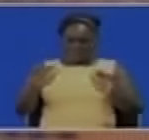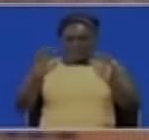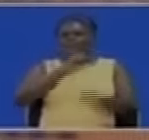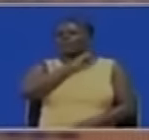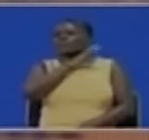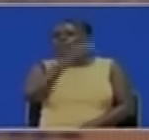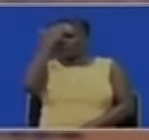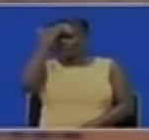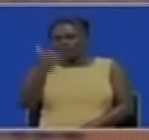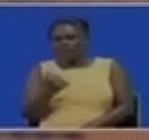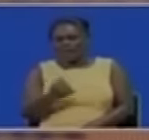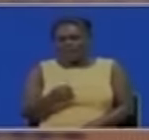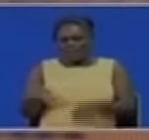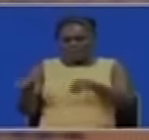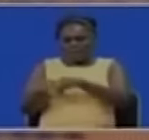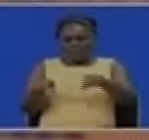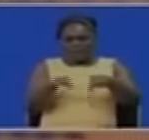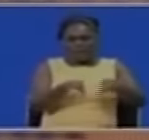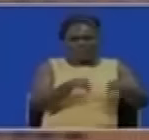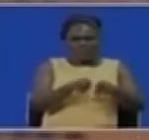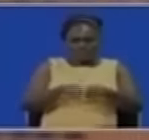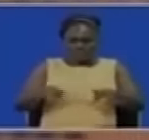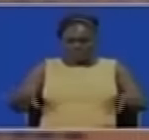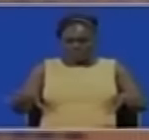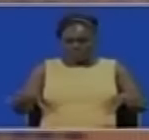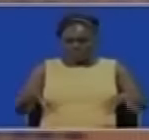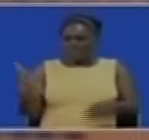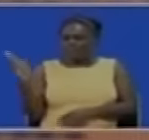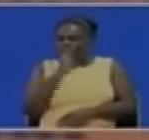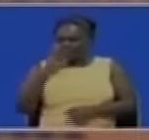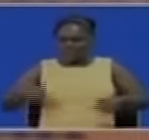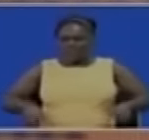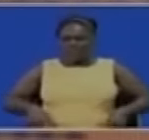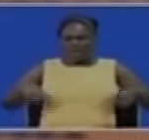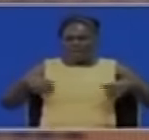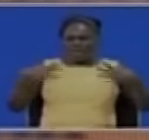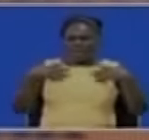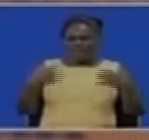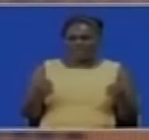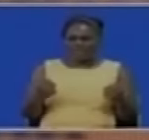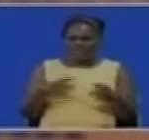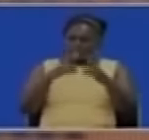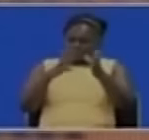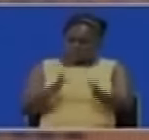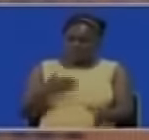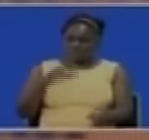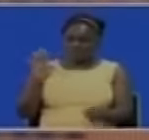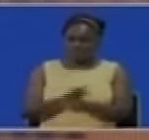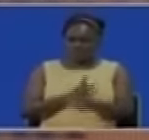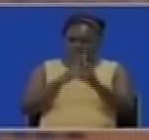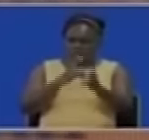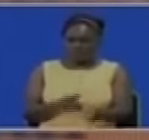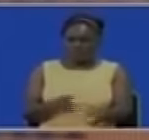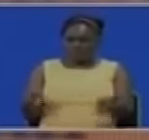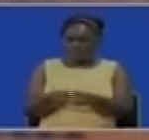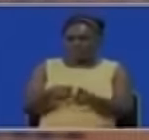kulalamikia kutapakaa kwa maji taka hadi kwenye milango yao, hali ambayo inahatarisha afya yao. Cecilia Wakesho na ripoti kwamba hali